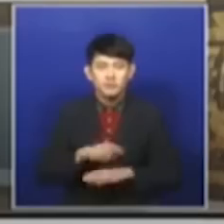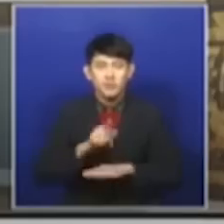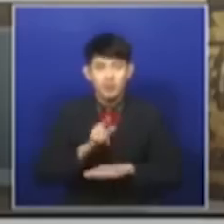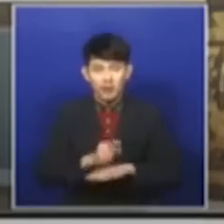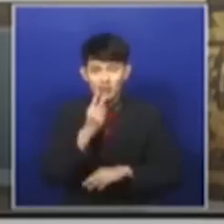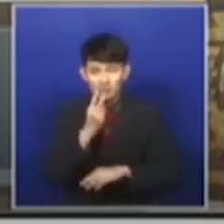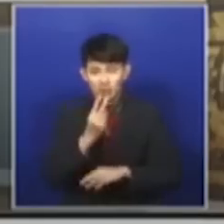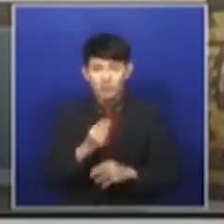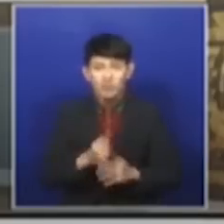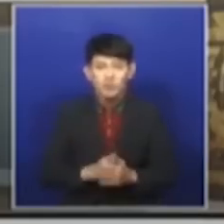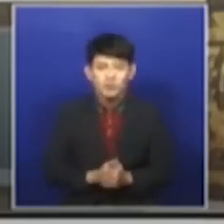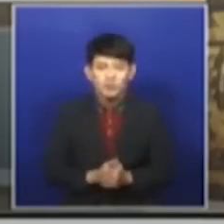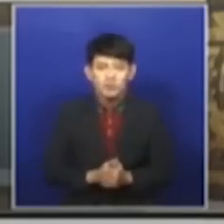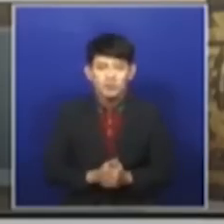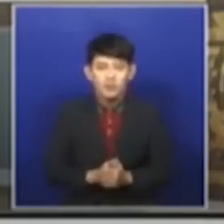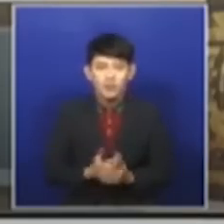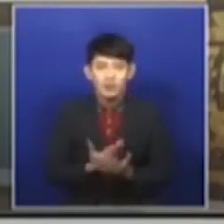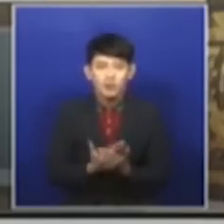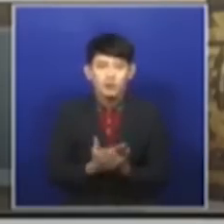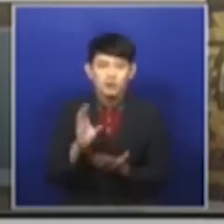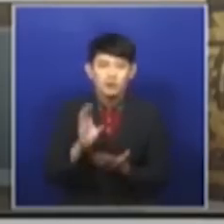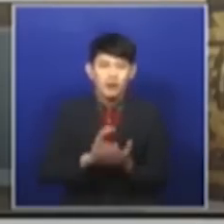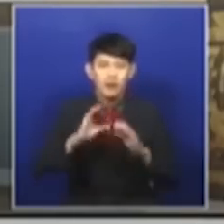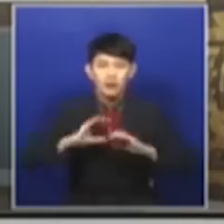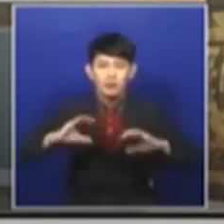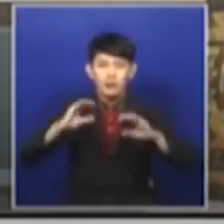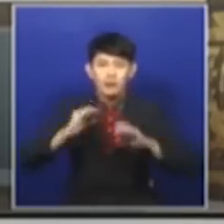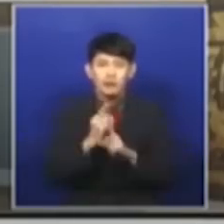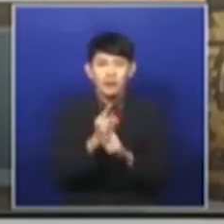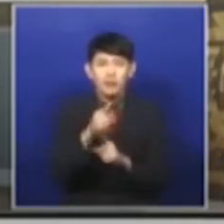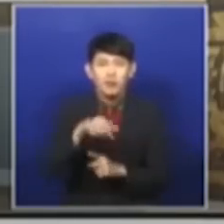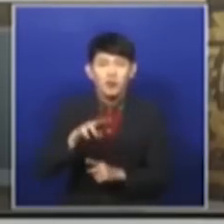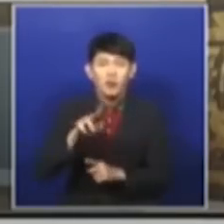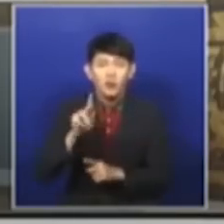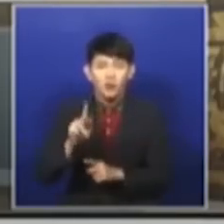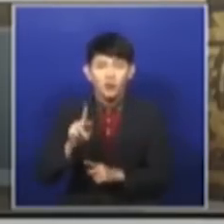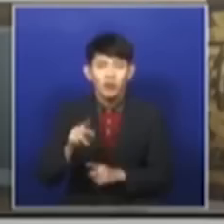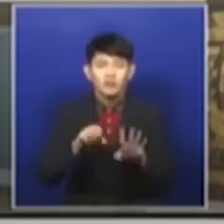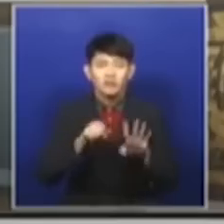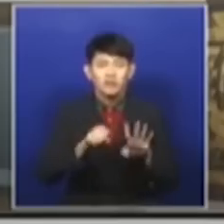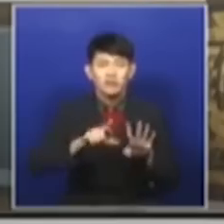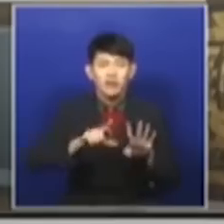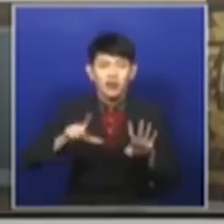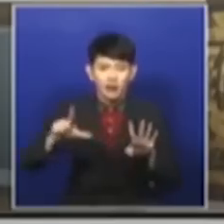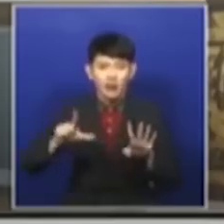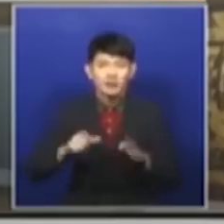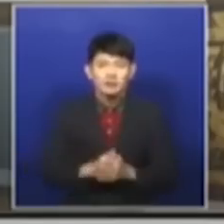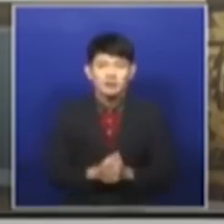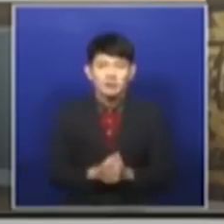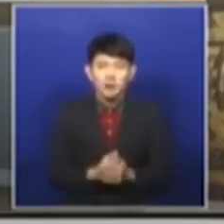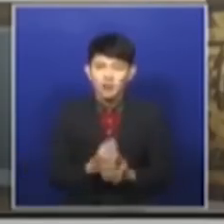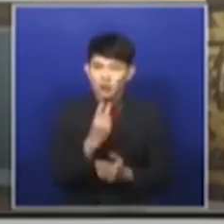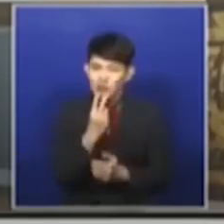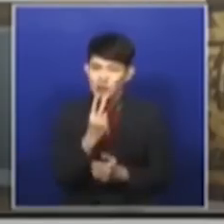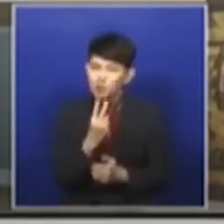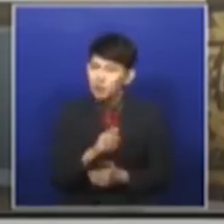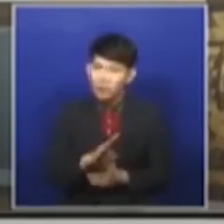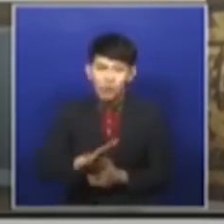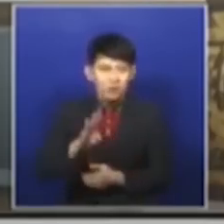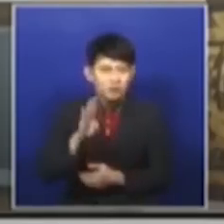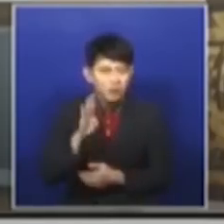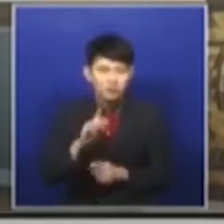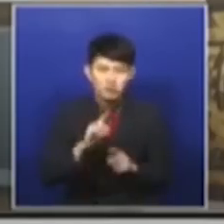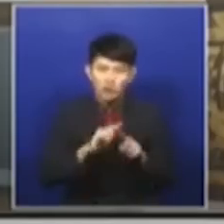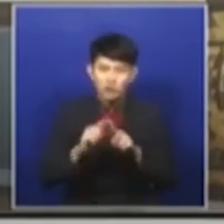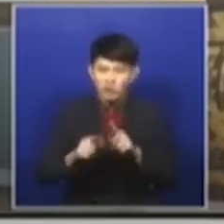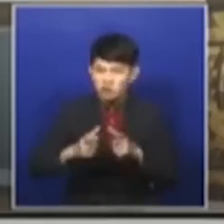ครับวงเงินที่รัฐบาลให้ตามพ.ร.ก.ฉบับนี้คือ 400,000 ล้านบาทจะเห็นว่าครอบคลุมบริษัทใหญ่ถึ